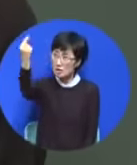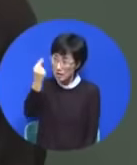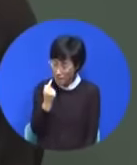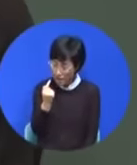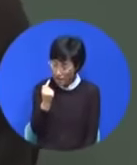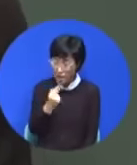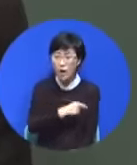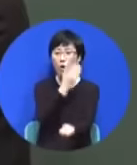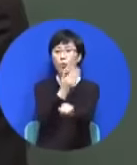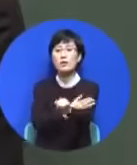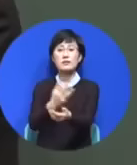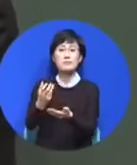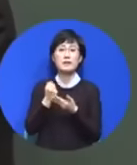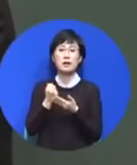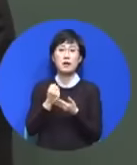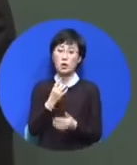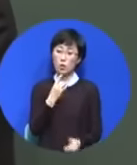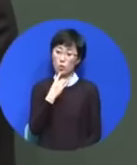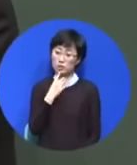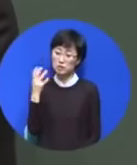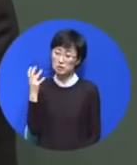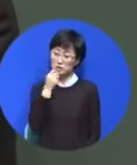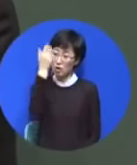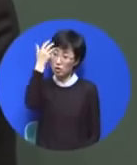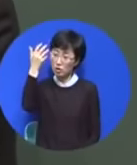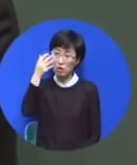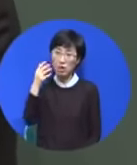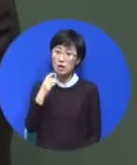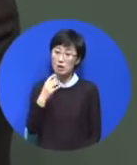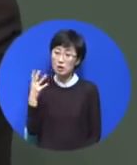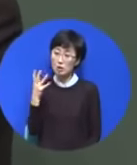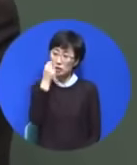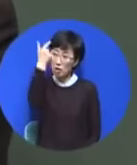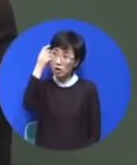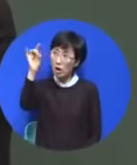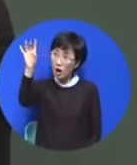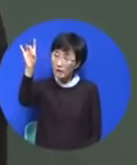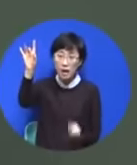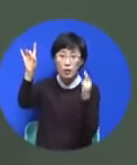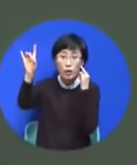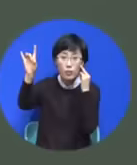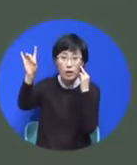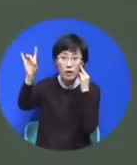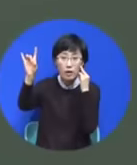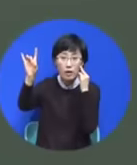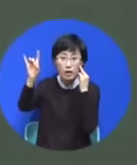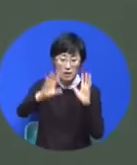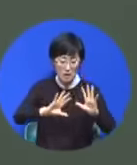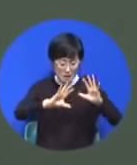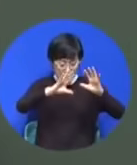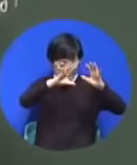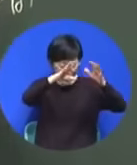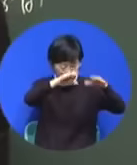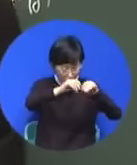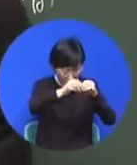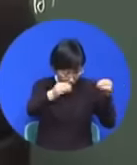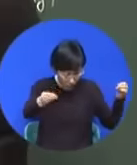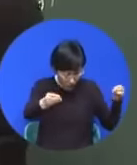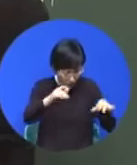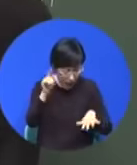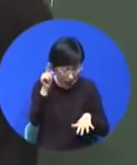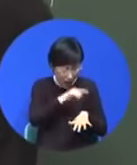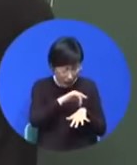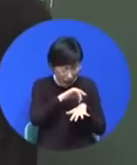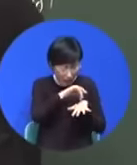받고 왜 오직 성입 전세계가 악이 사로잡고 있기 때문에 오직 성령이